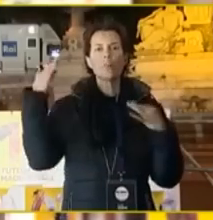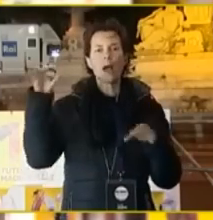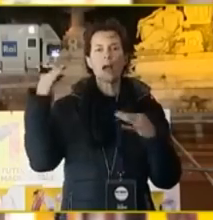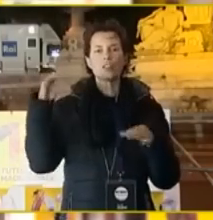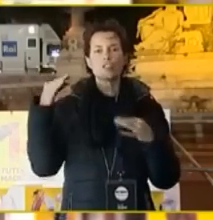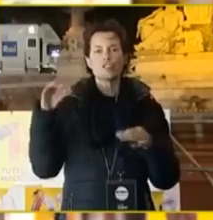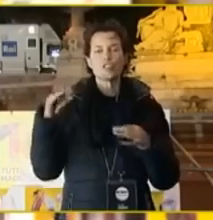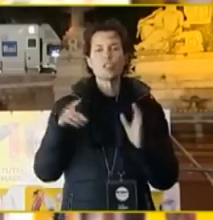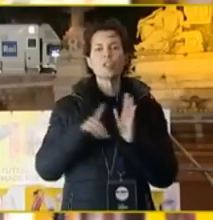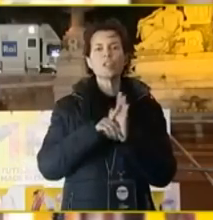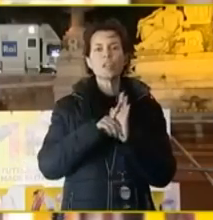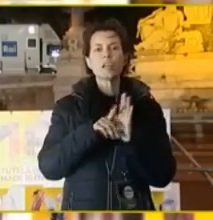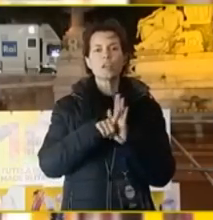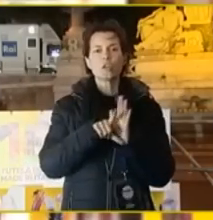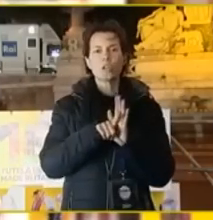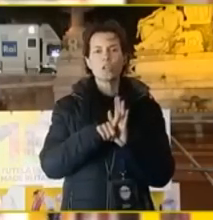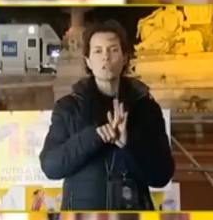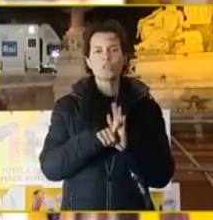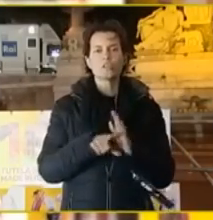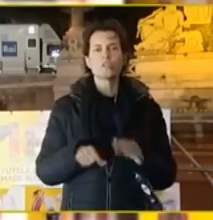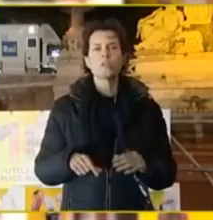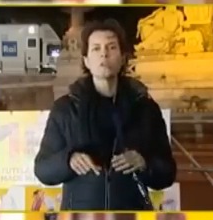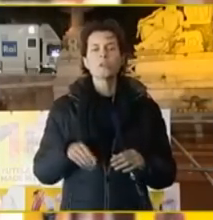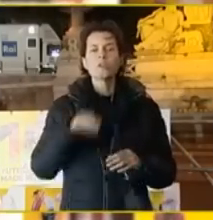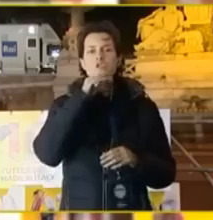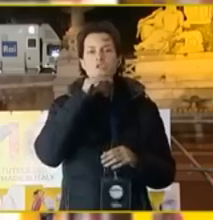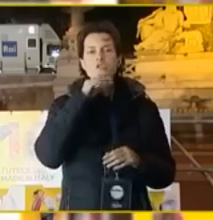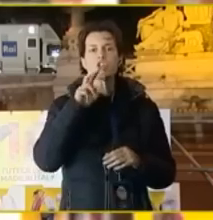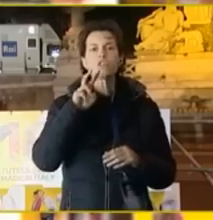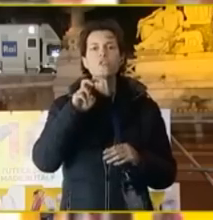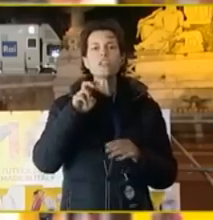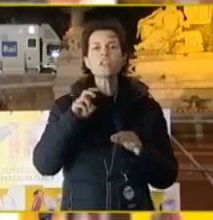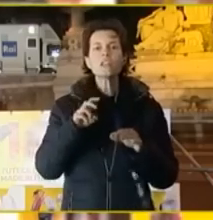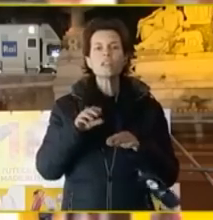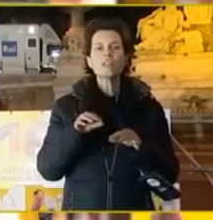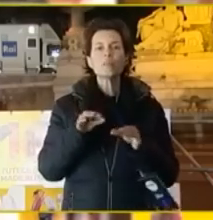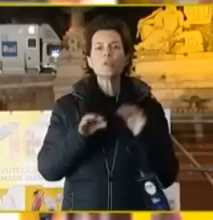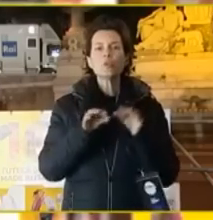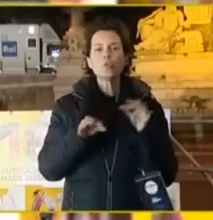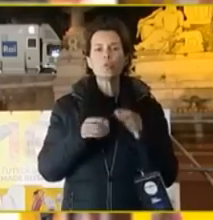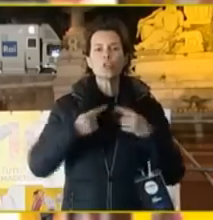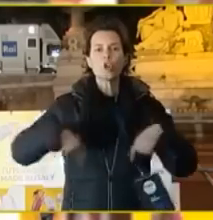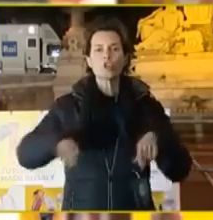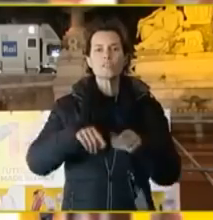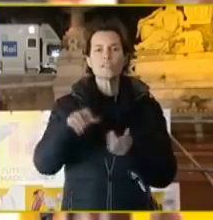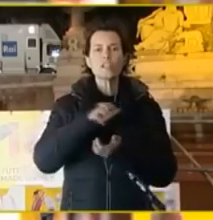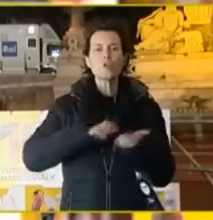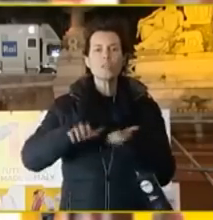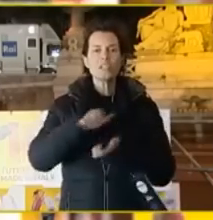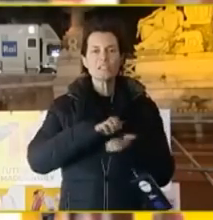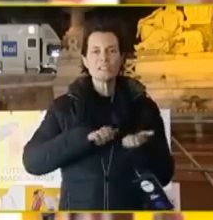9 pagine di decreto legge. Bastano 20 minuti di Consiglio dei Ministri per approvarlo. Ma non potrete